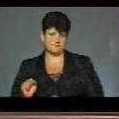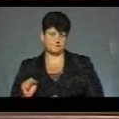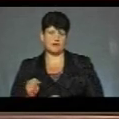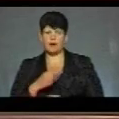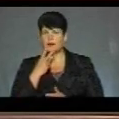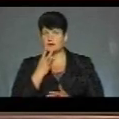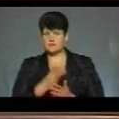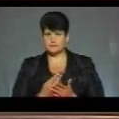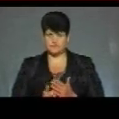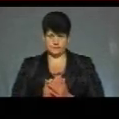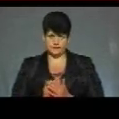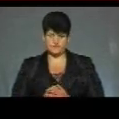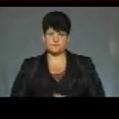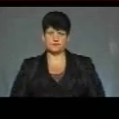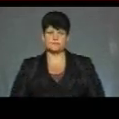у випуску.